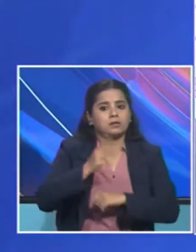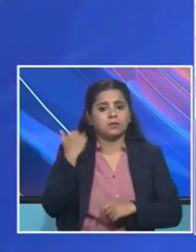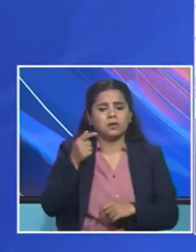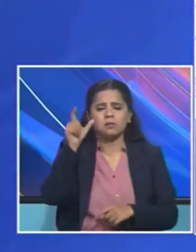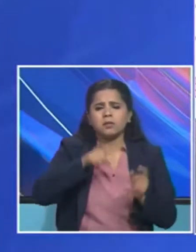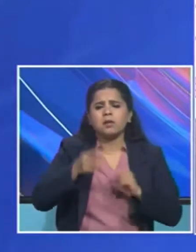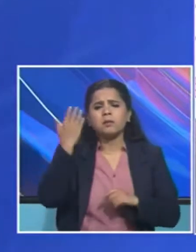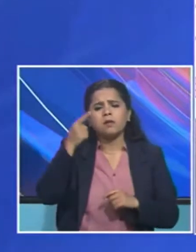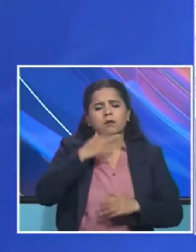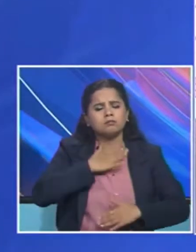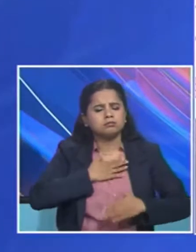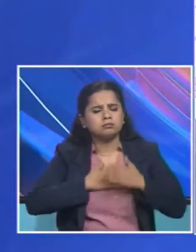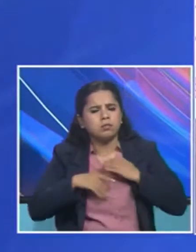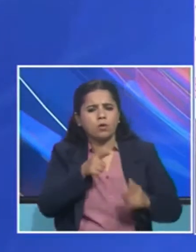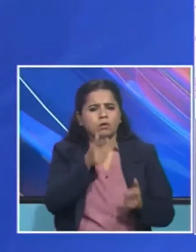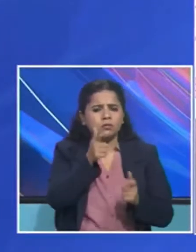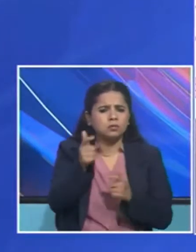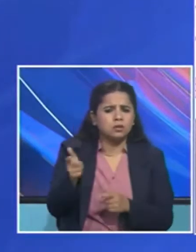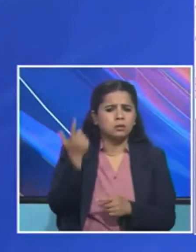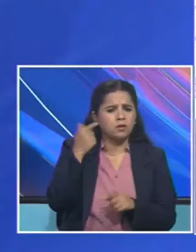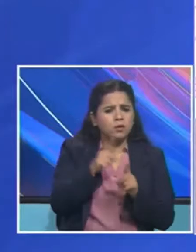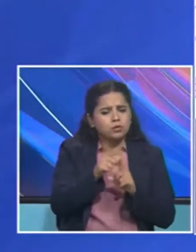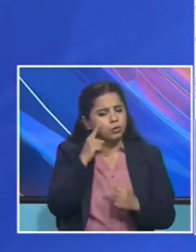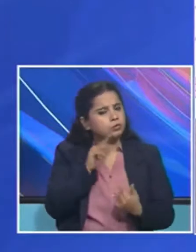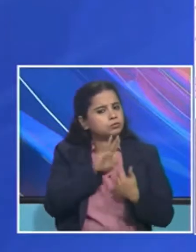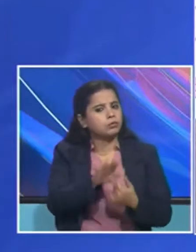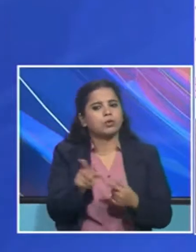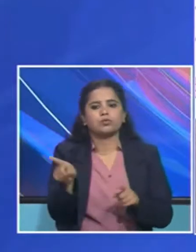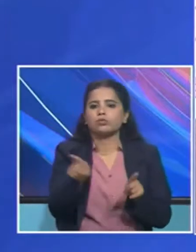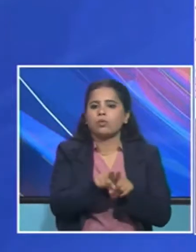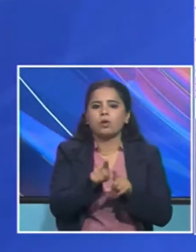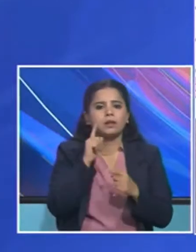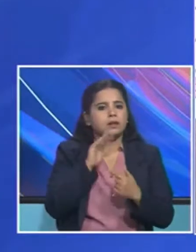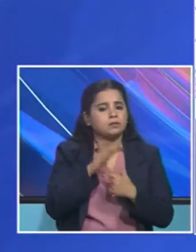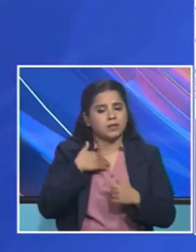और संयम दोनों का ही प्रतीक है।